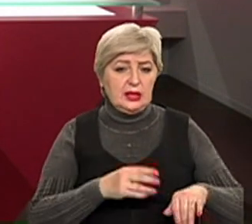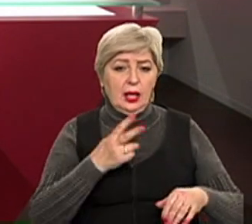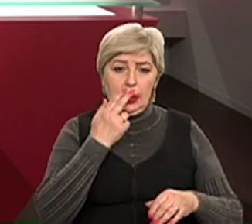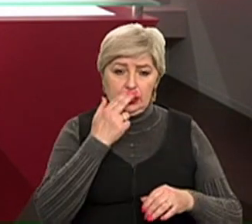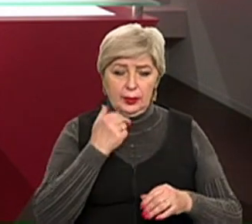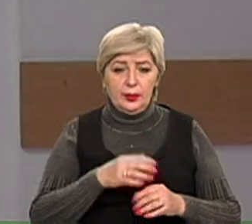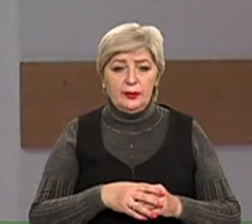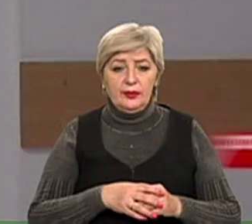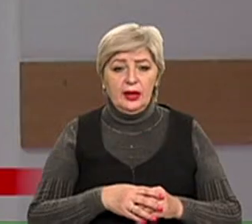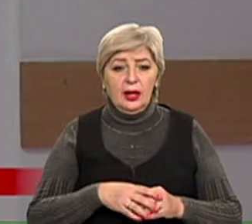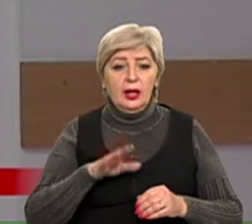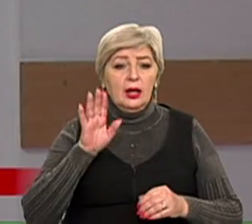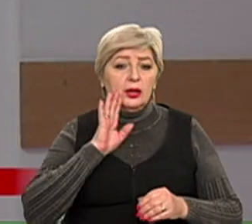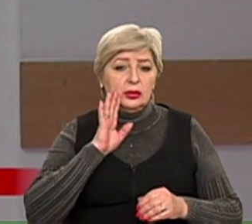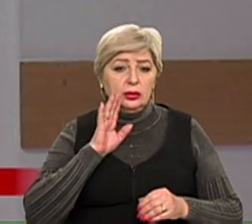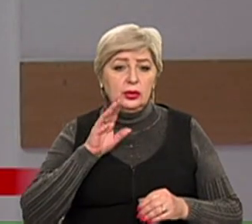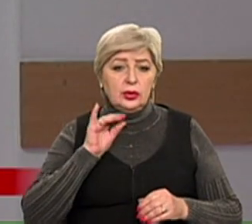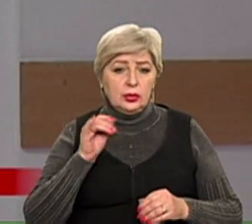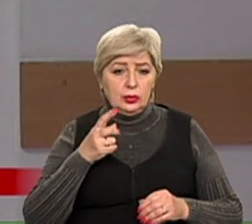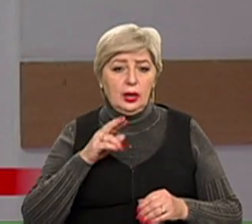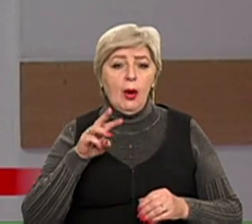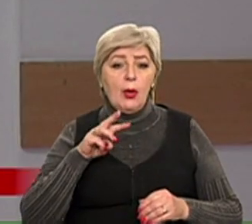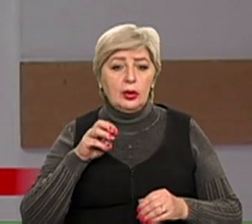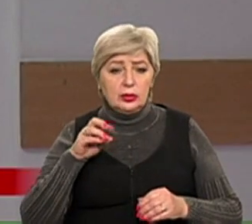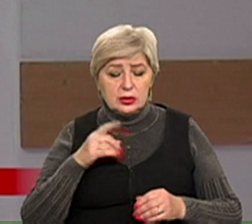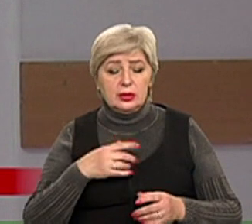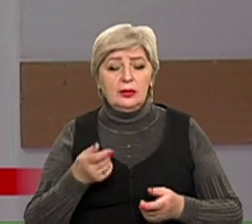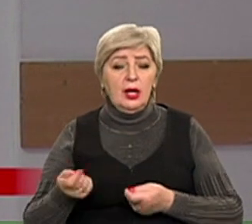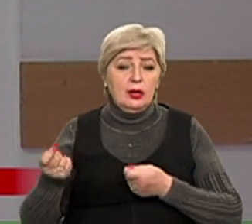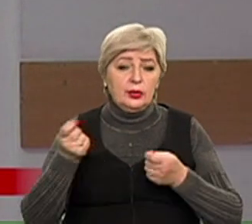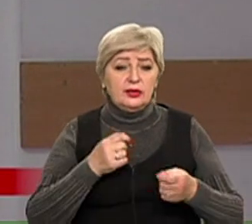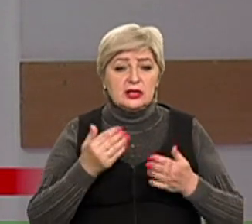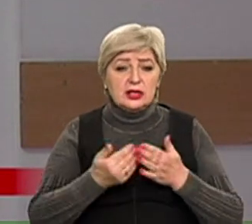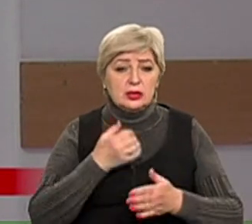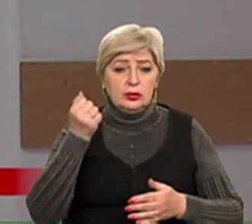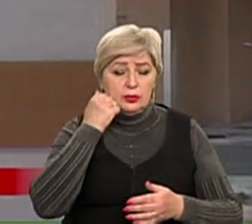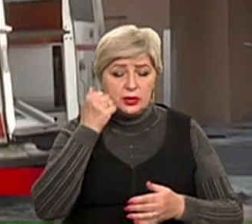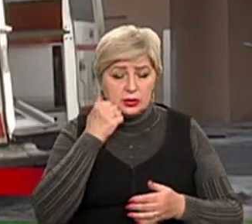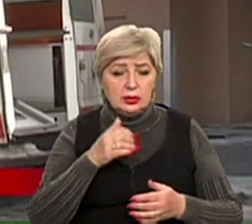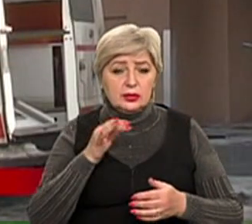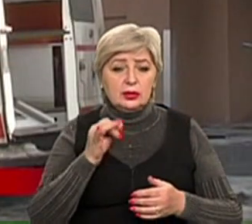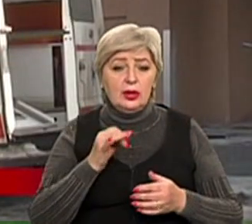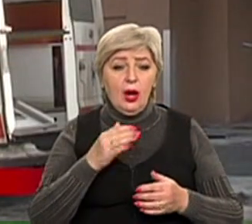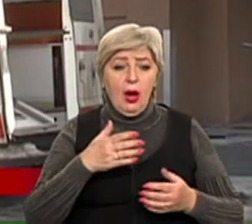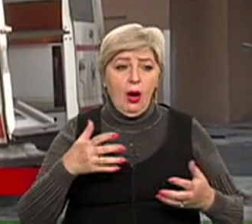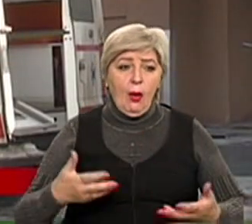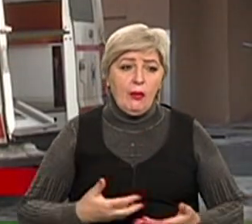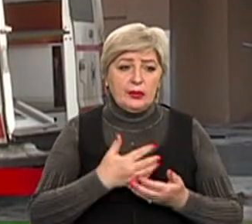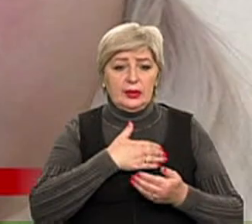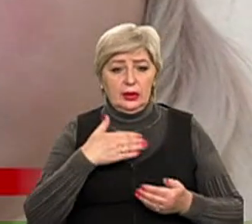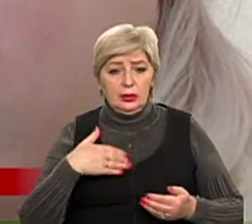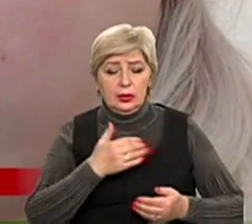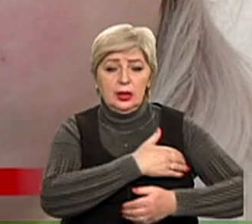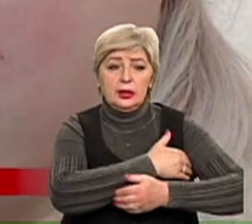Моренко. Юлію Морозову до Мечникова доставили з Новомосковська з гострою пневмонією та температурою під 40